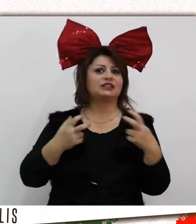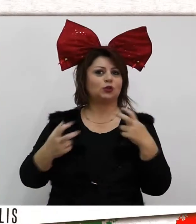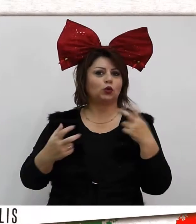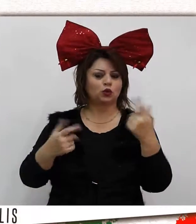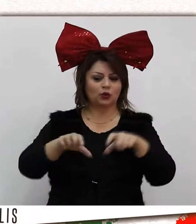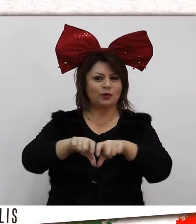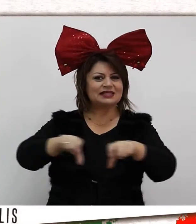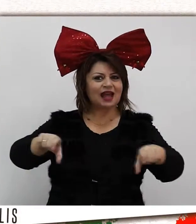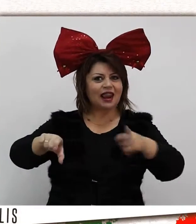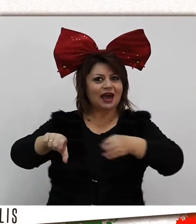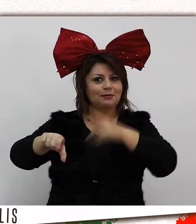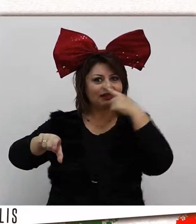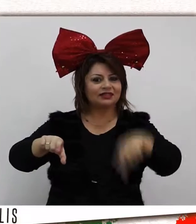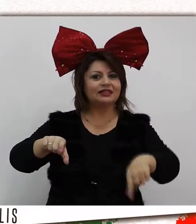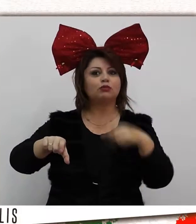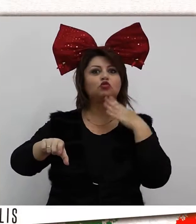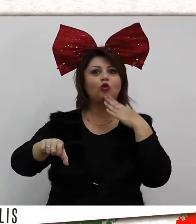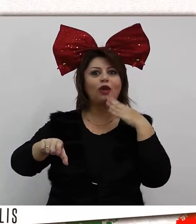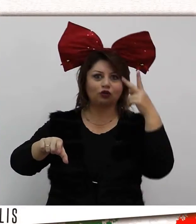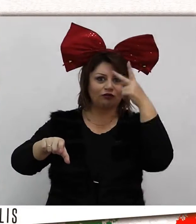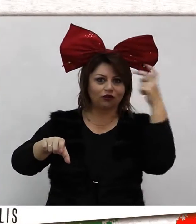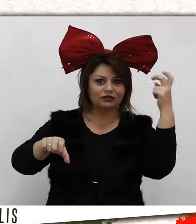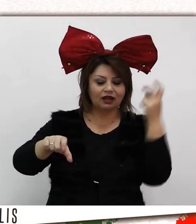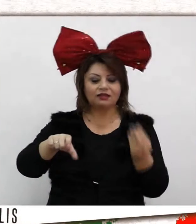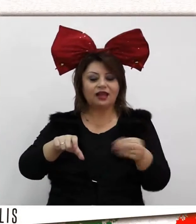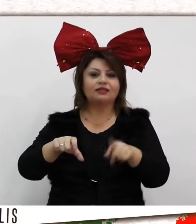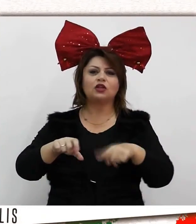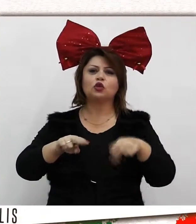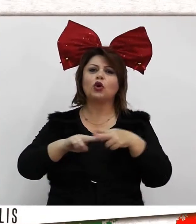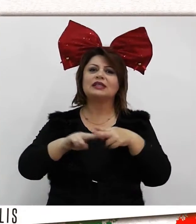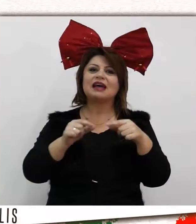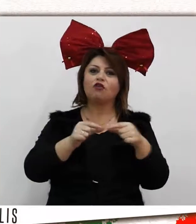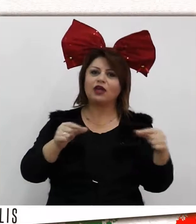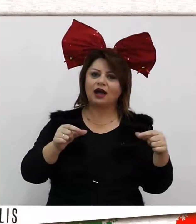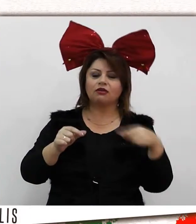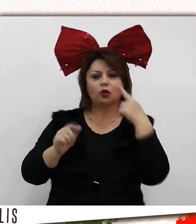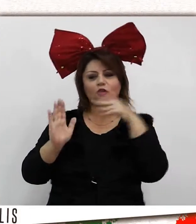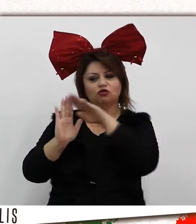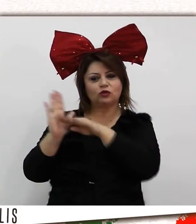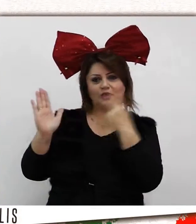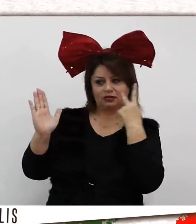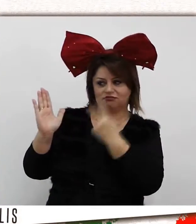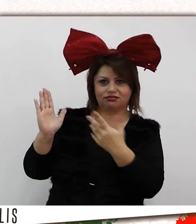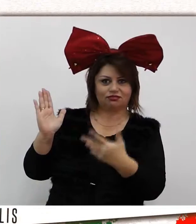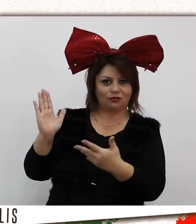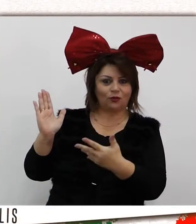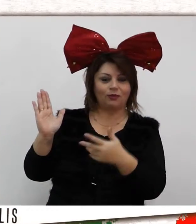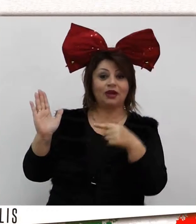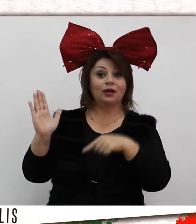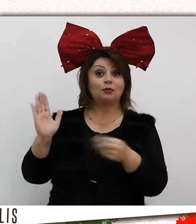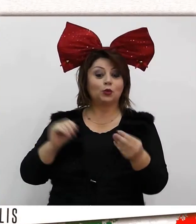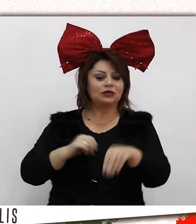di cioccolato, ovviamente fondente, rivisitato con savoiardi, vedrete poi in ricetta, ed un aroma